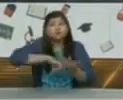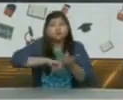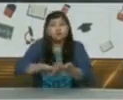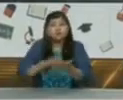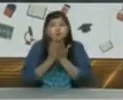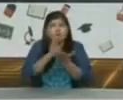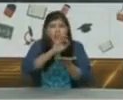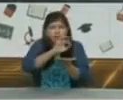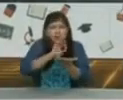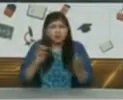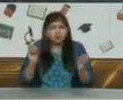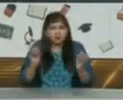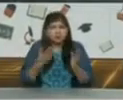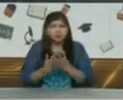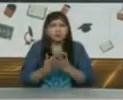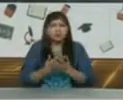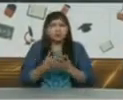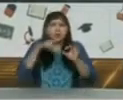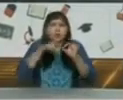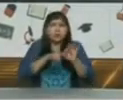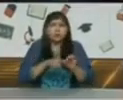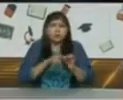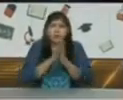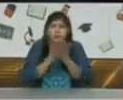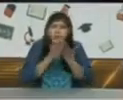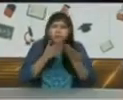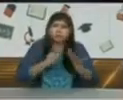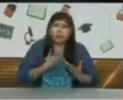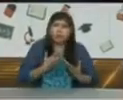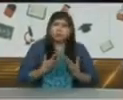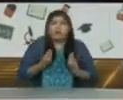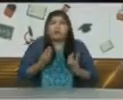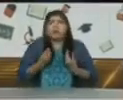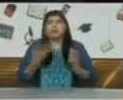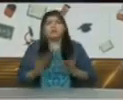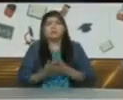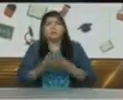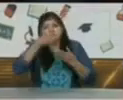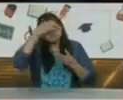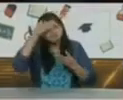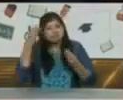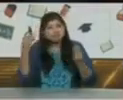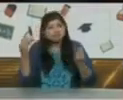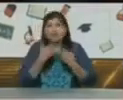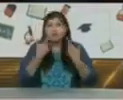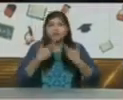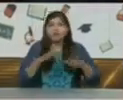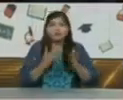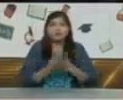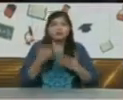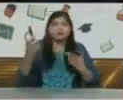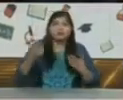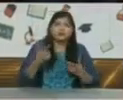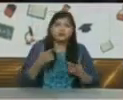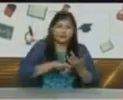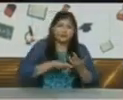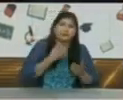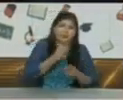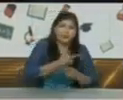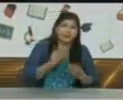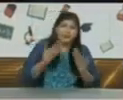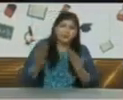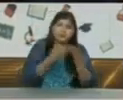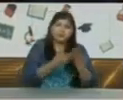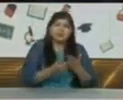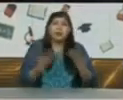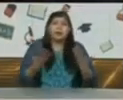करते हैं तो क्वेश्चन पेपर को देखकर ही हम अचानक से सब कुछ भूल जाते हैं। सर कृपया करके यह बताइए